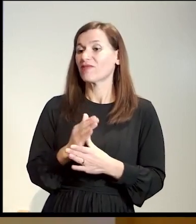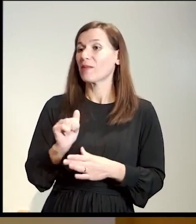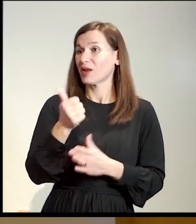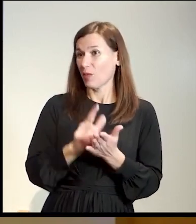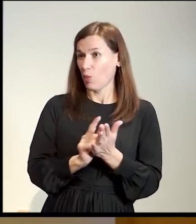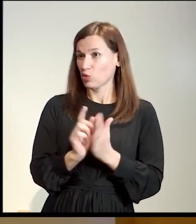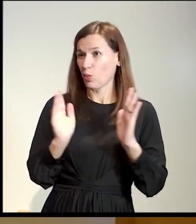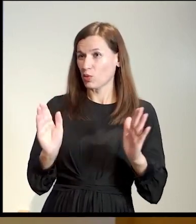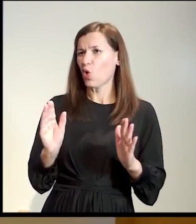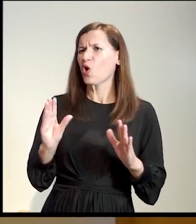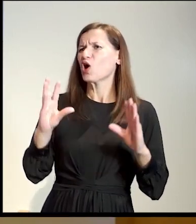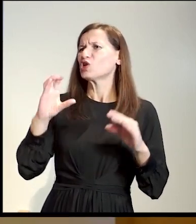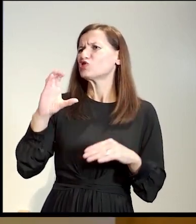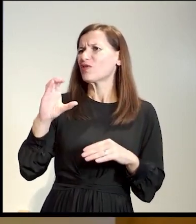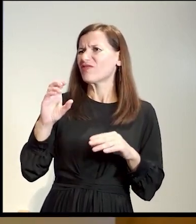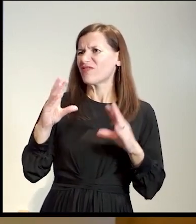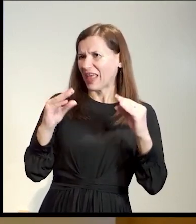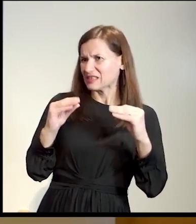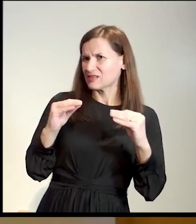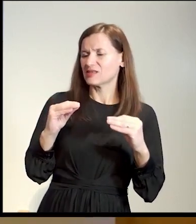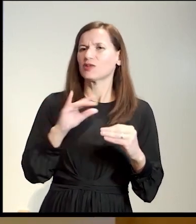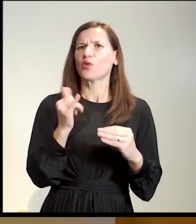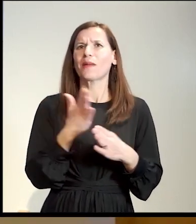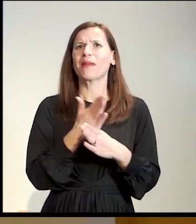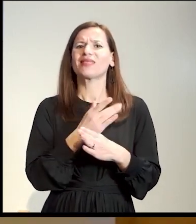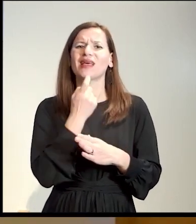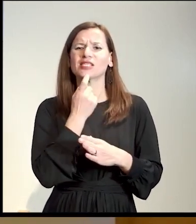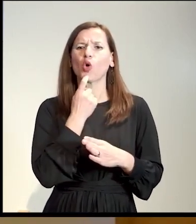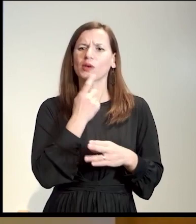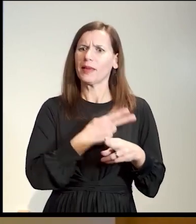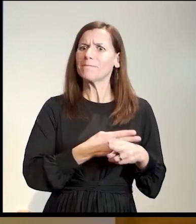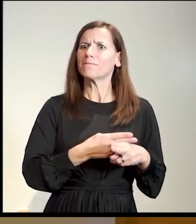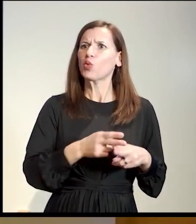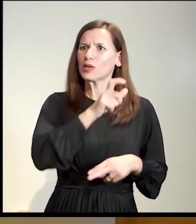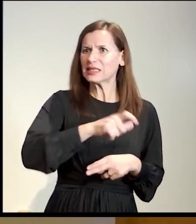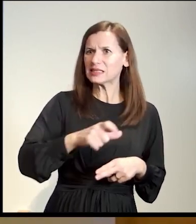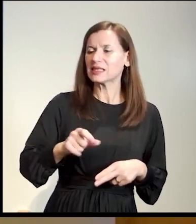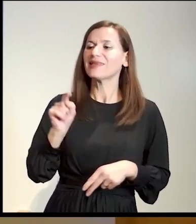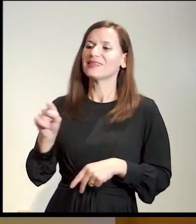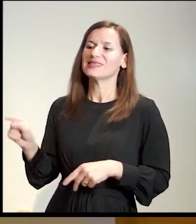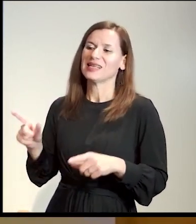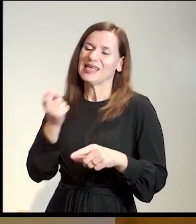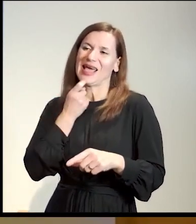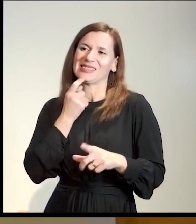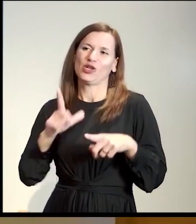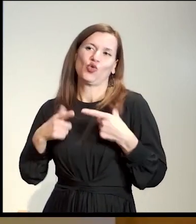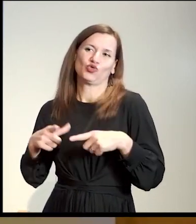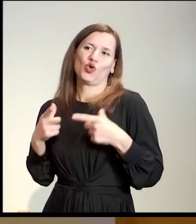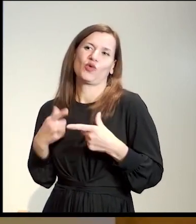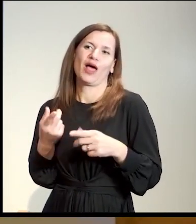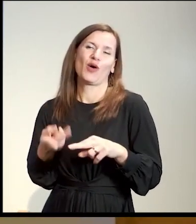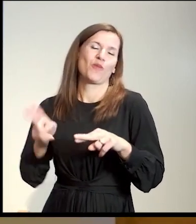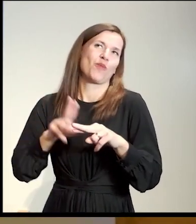do medkulturnih trkov med jezikovnimi puristi in tistimi, ki jezik doživljajo bolj,